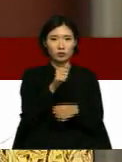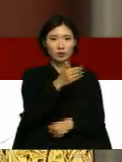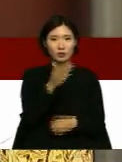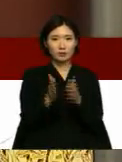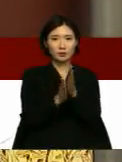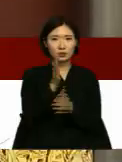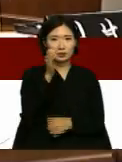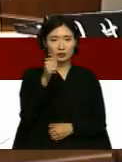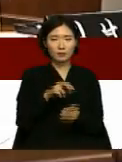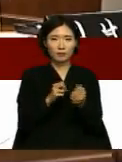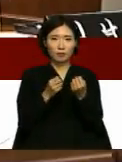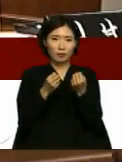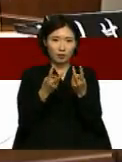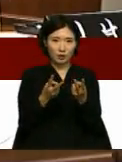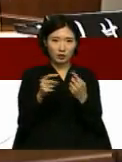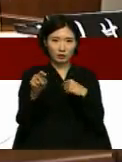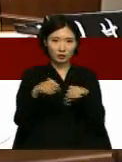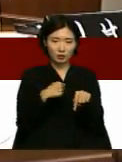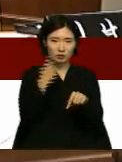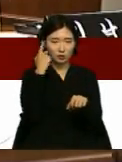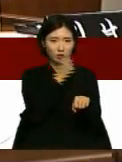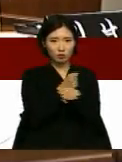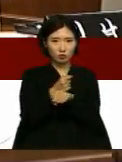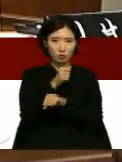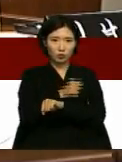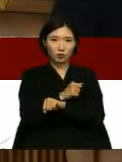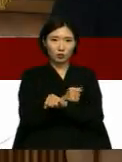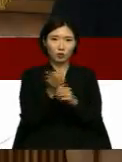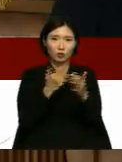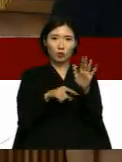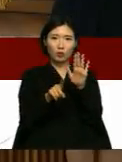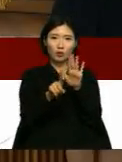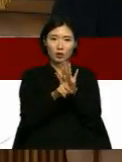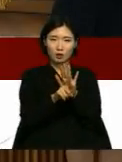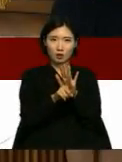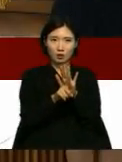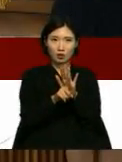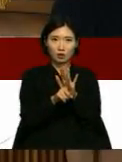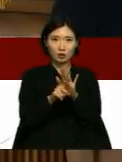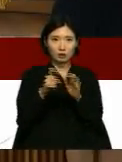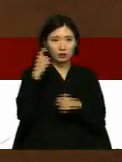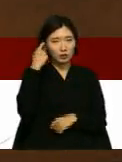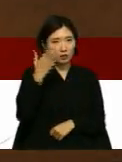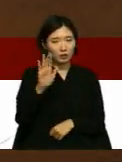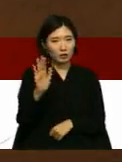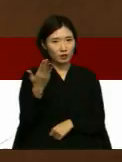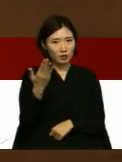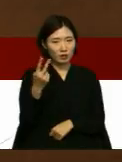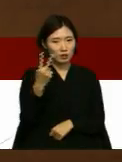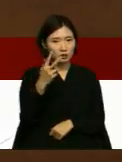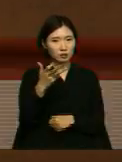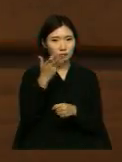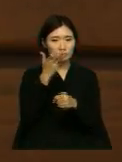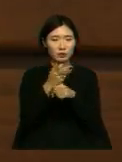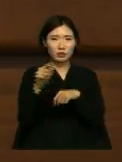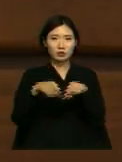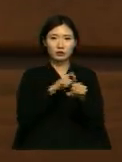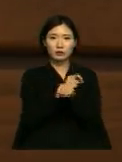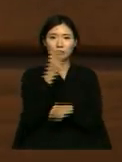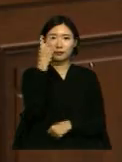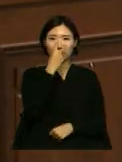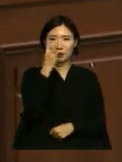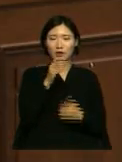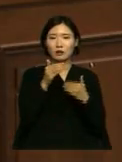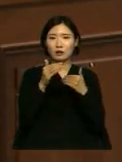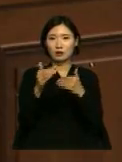하남시장이 제출한 하남시 정책연구용역 공개 조례안 등을 의결하게 됩니다. 한편 2018년도 행정사무감사